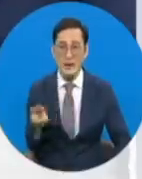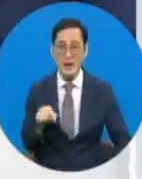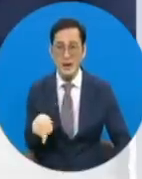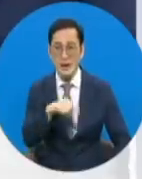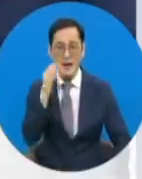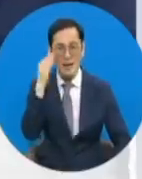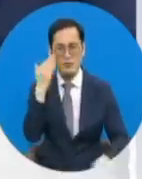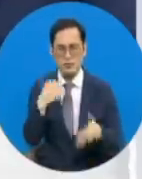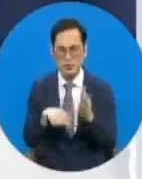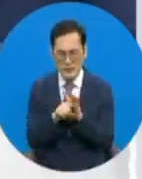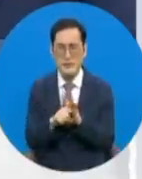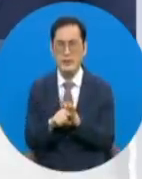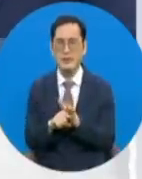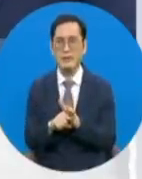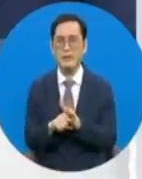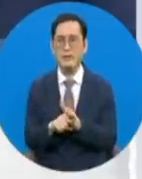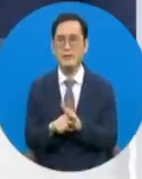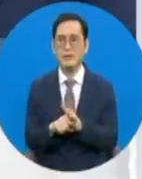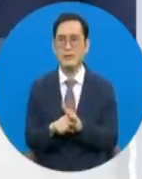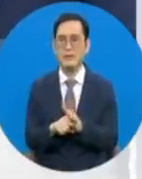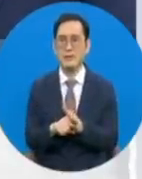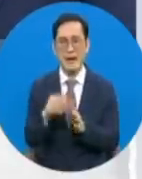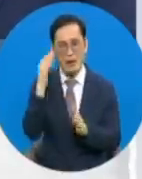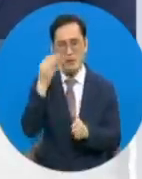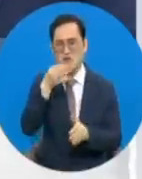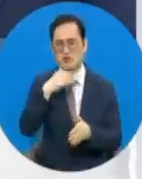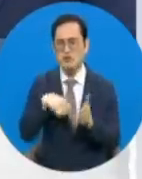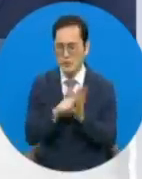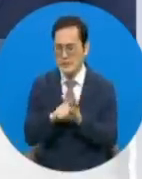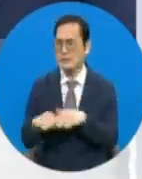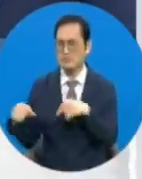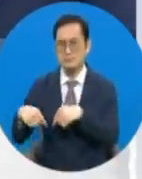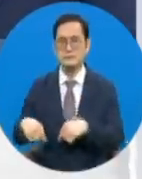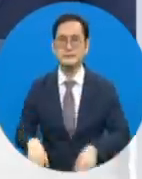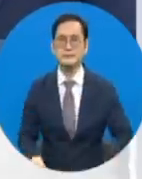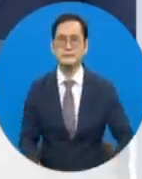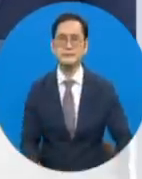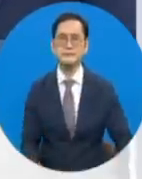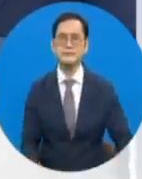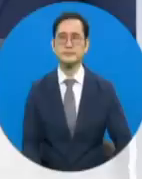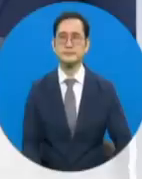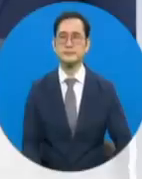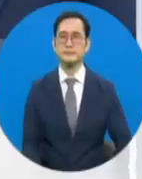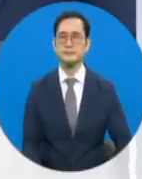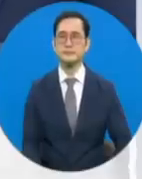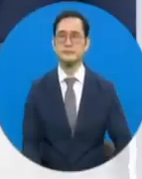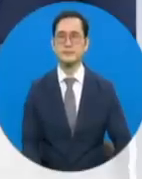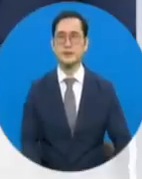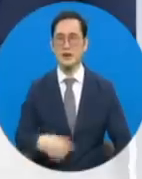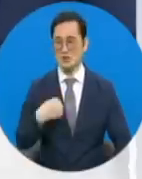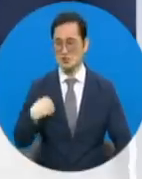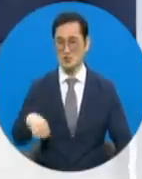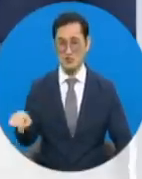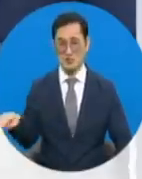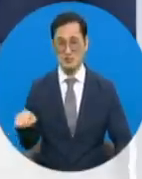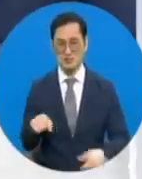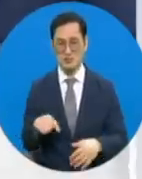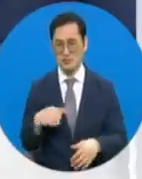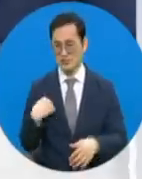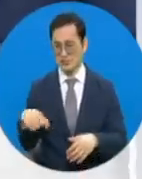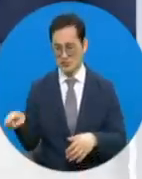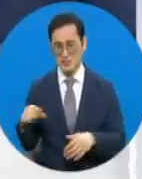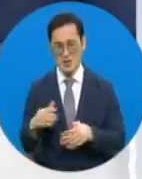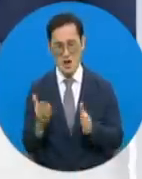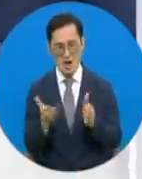일 아니겠습니까? 그런 부분에서 굳이 우리가 민주당이 중국 편 들려고 하는 프레임 을 덮어씌울 필요는 없다라는 생각이 들고요. 외교 참사라는